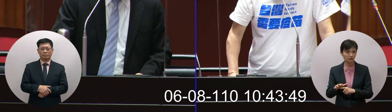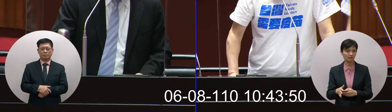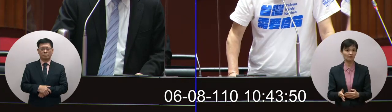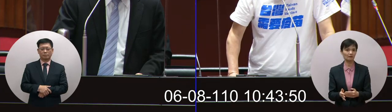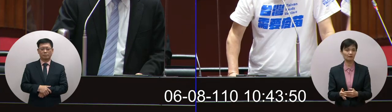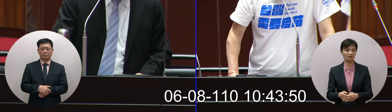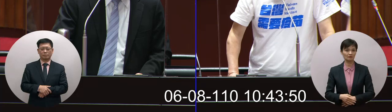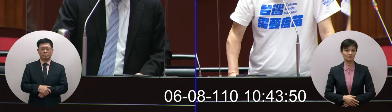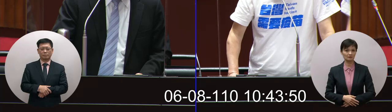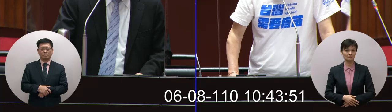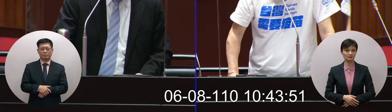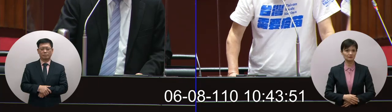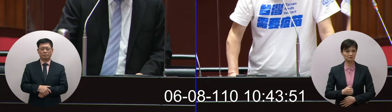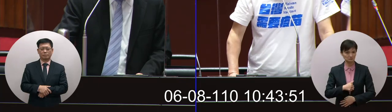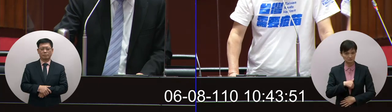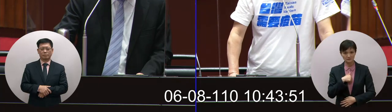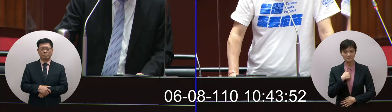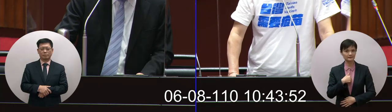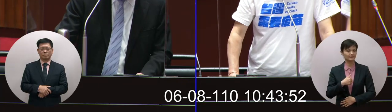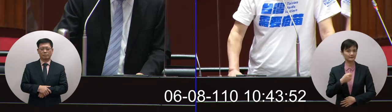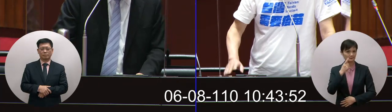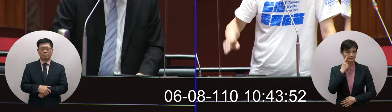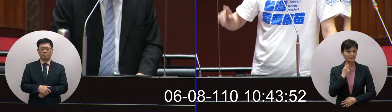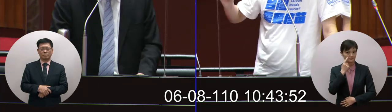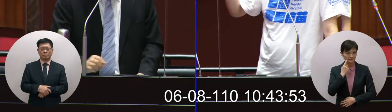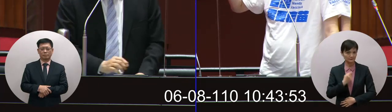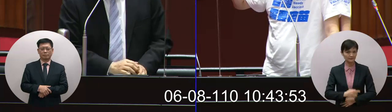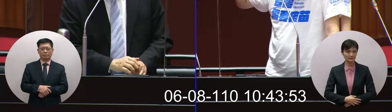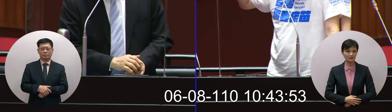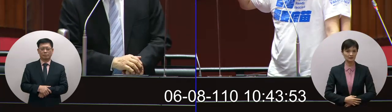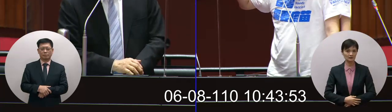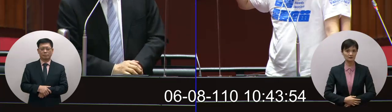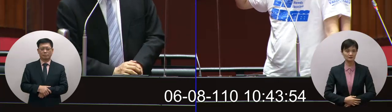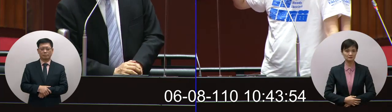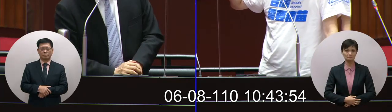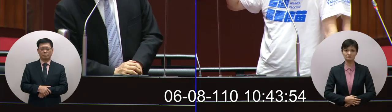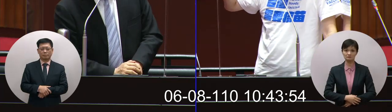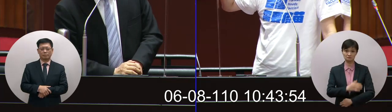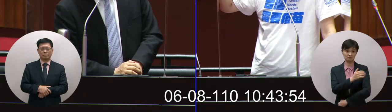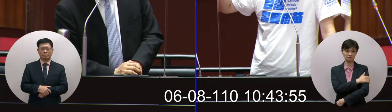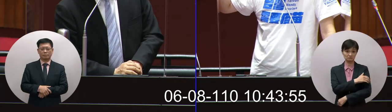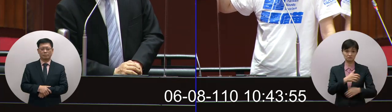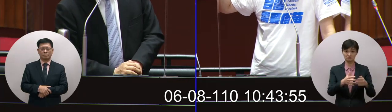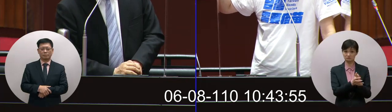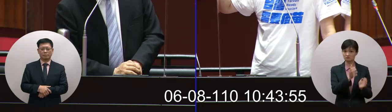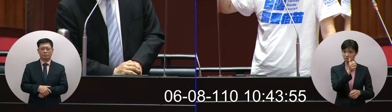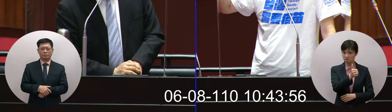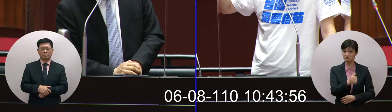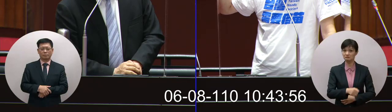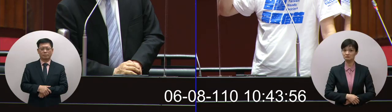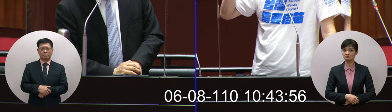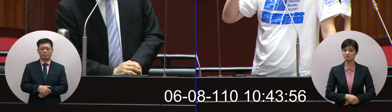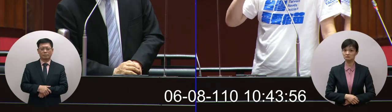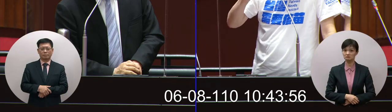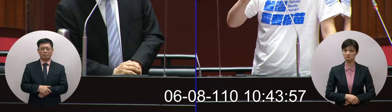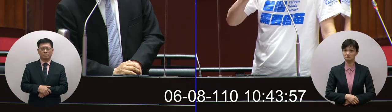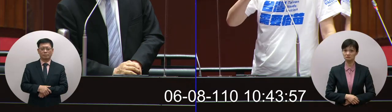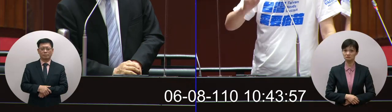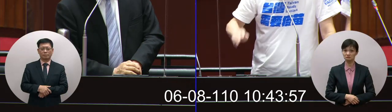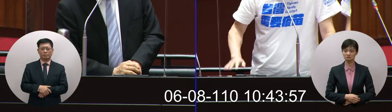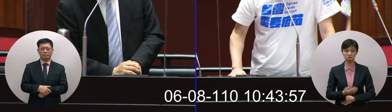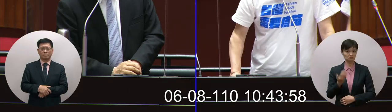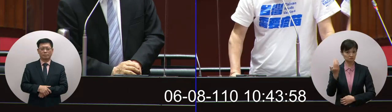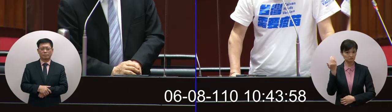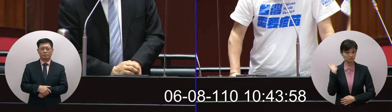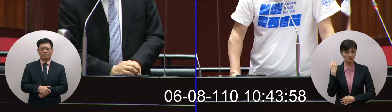有的人死的真的是很无辜啊。陈时中当时，我们认